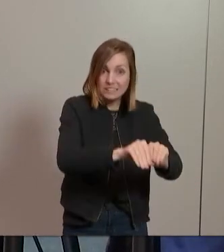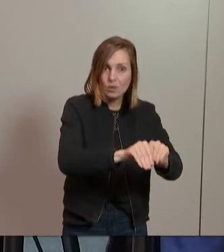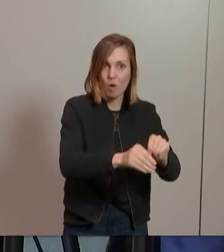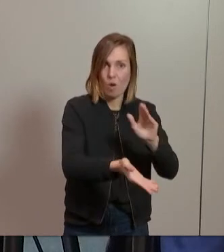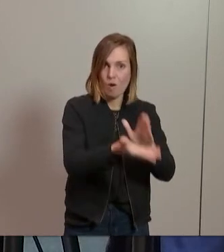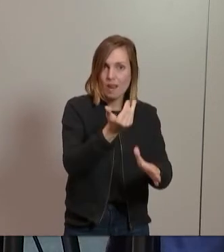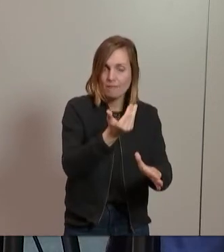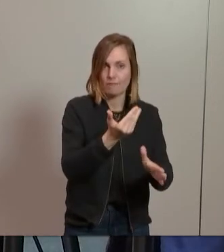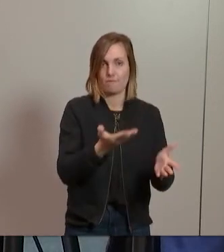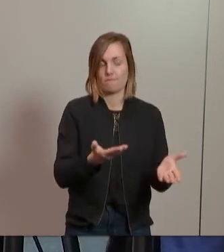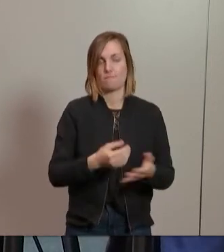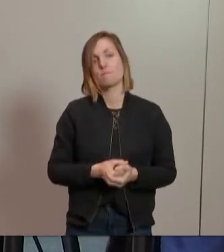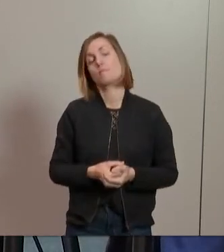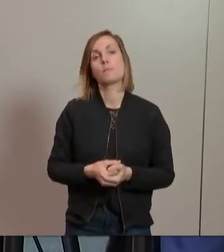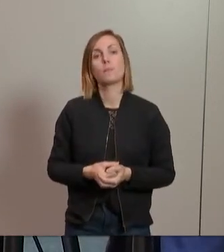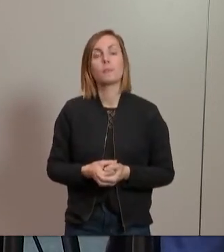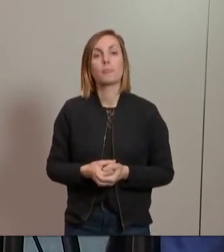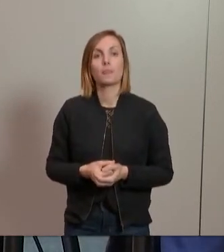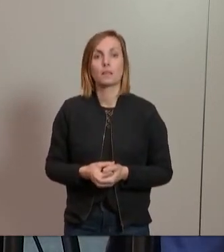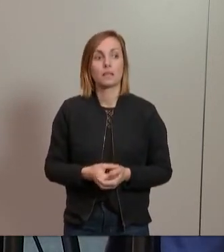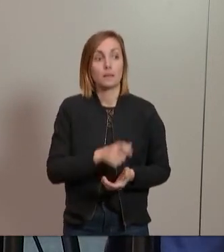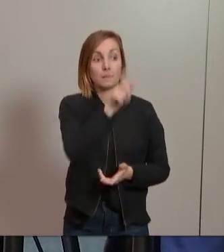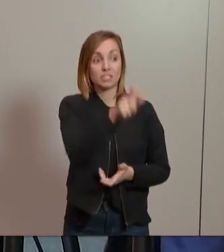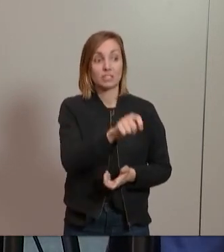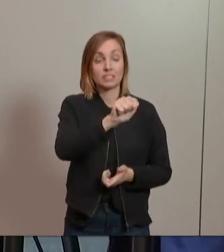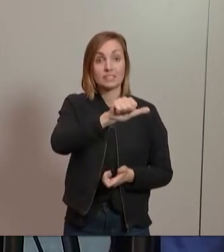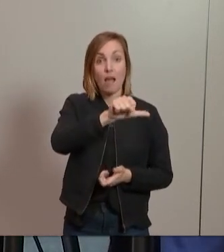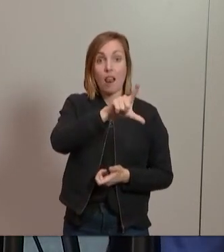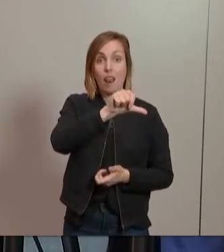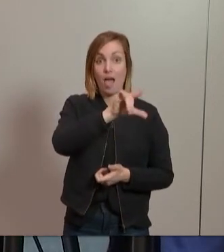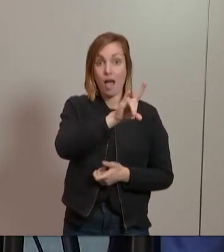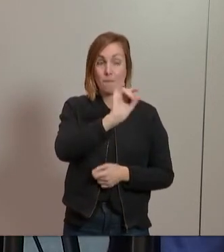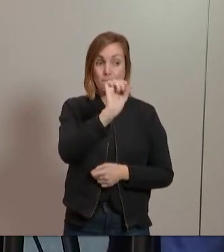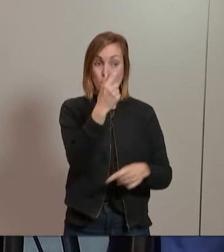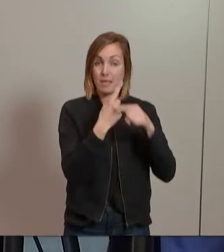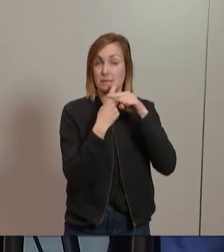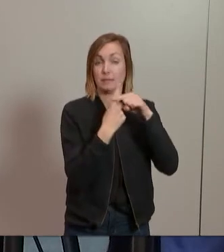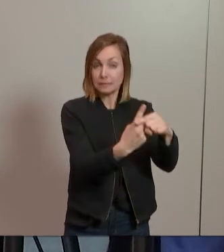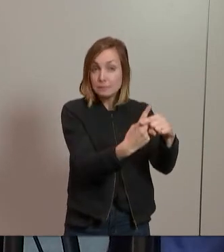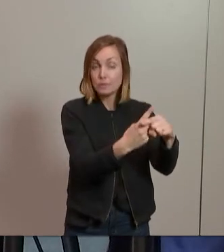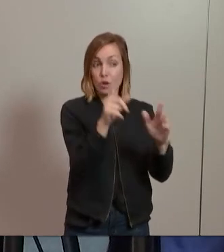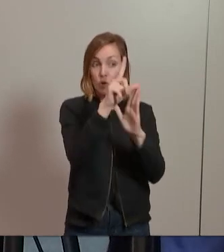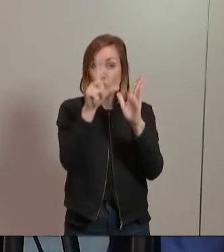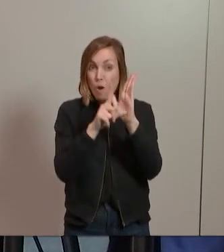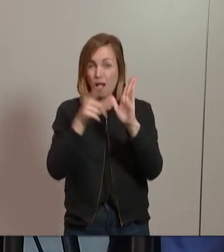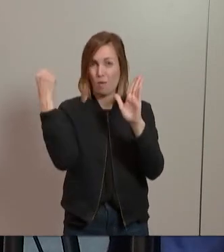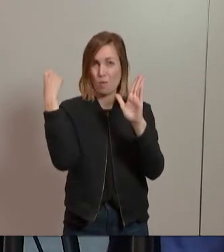pour défaut d'allégeance. Salah est le premier visé par l'application de cette loi